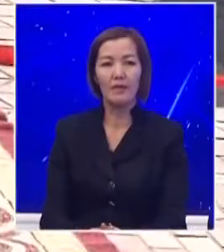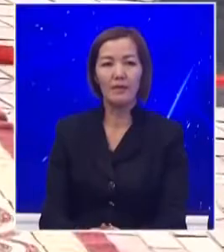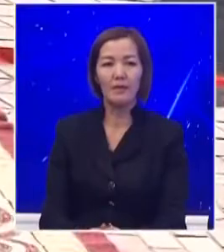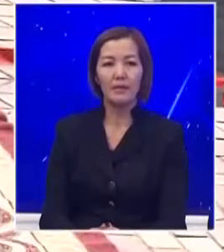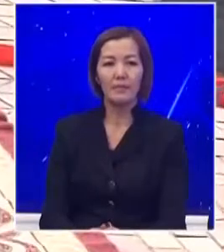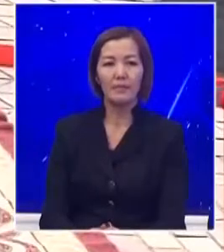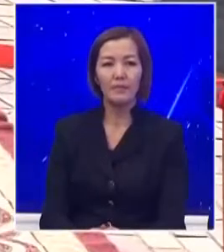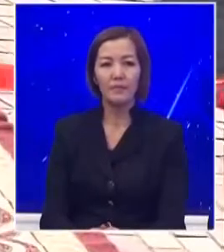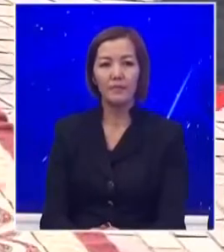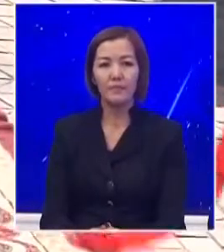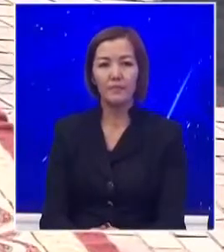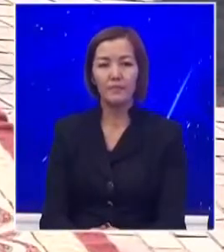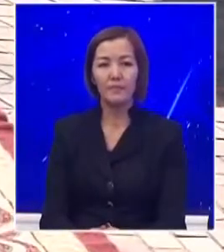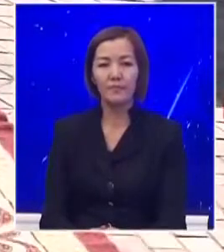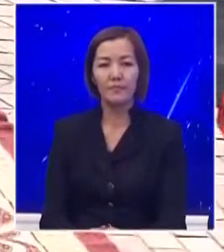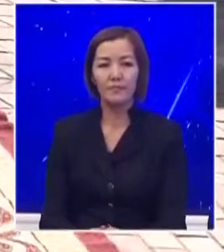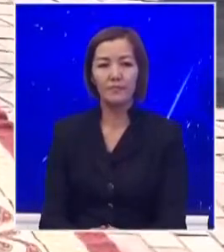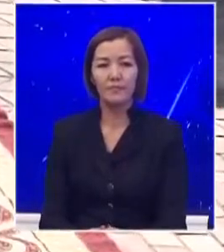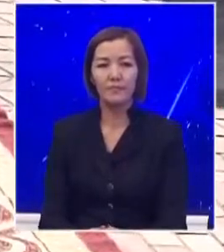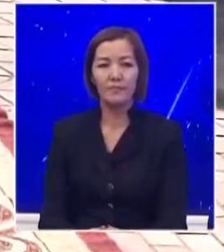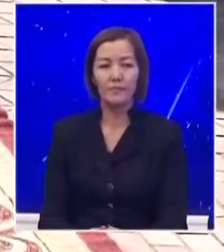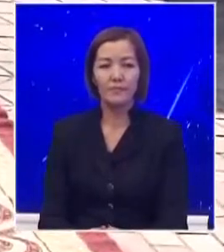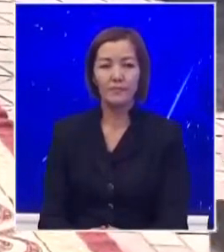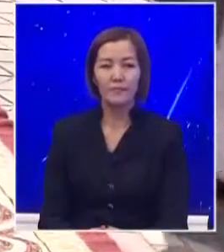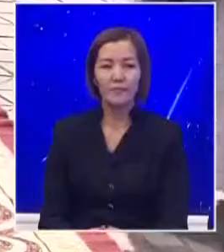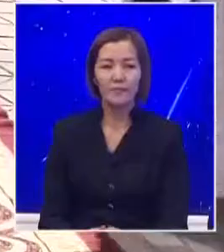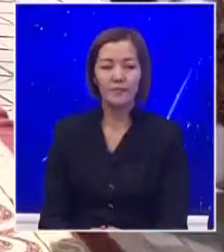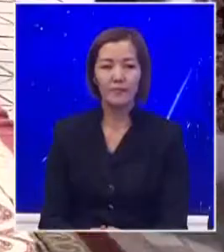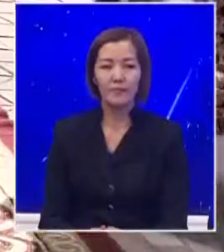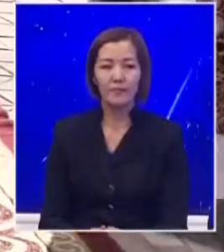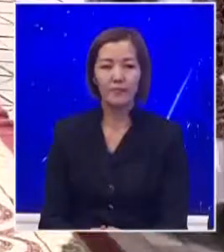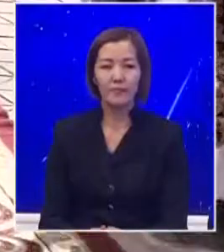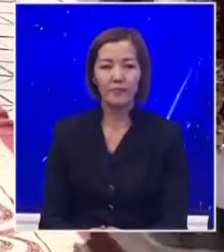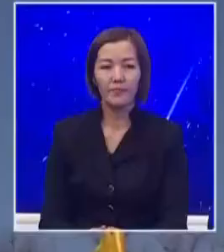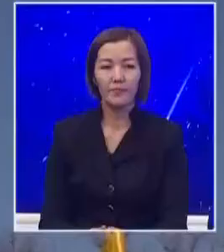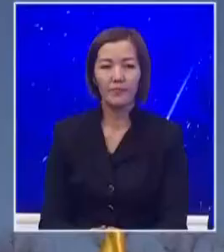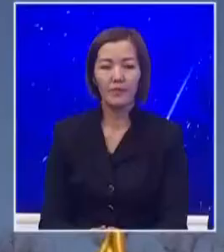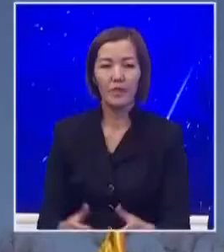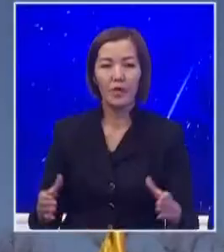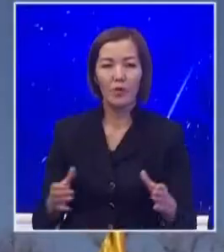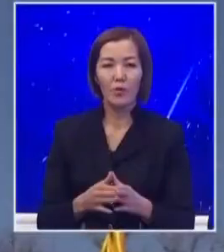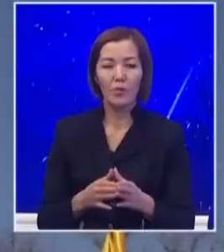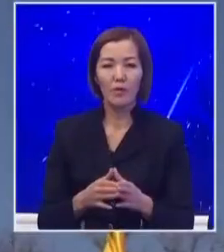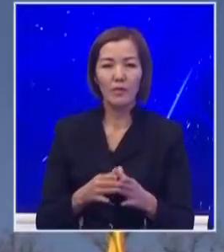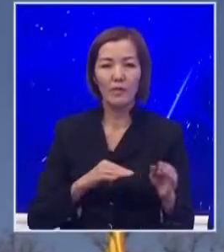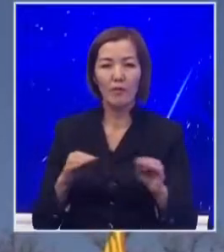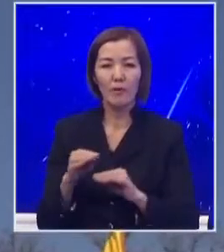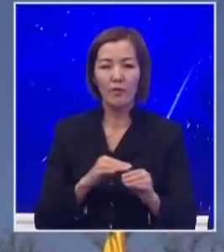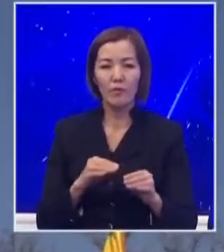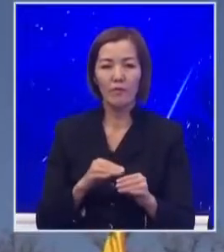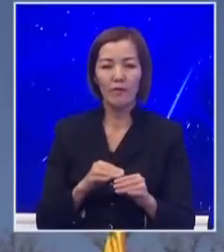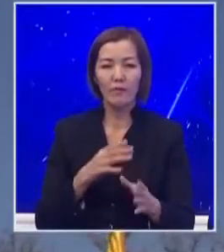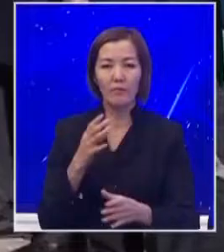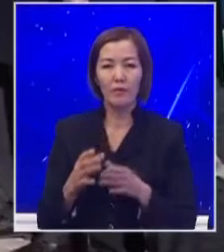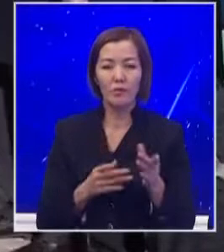Музыка. комплекс оборудован в соответствии с